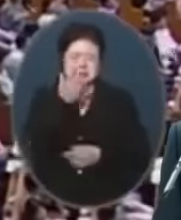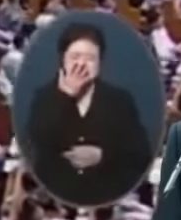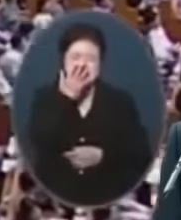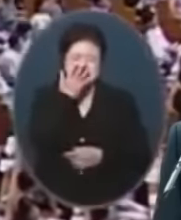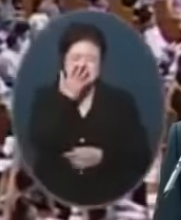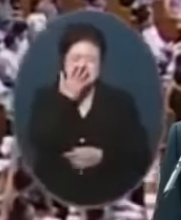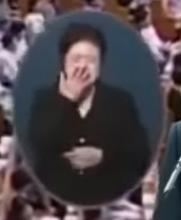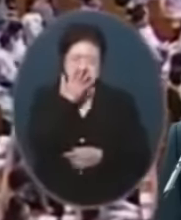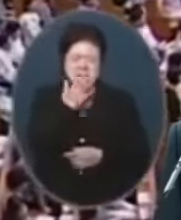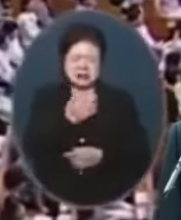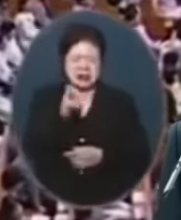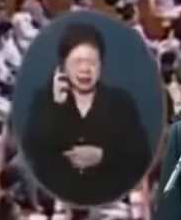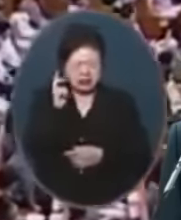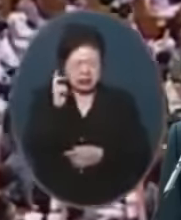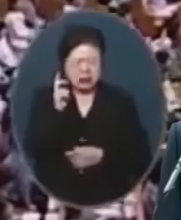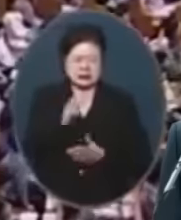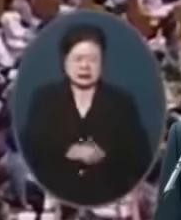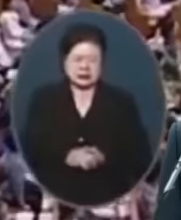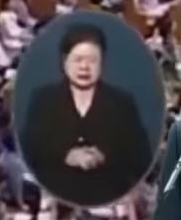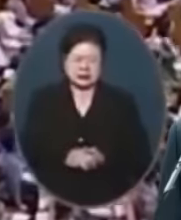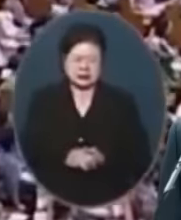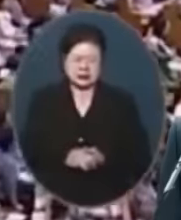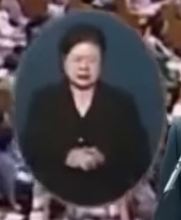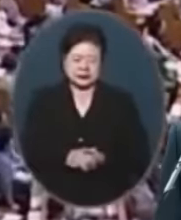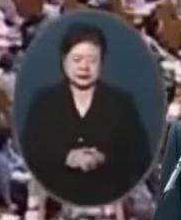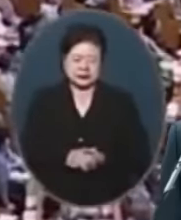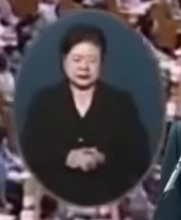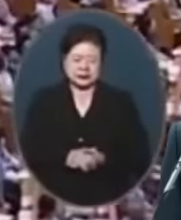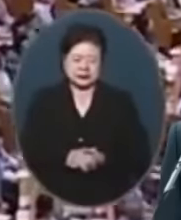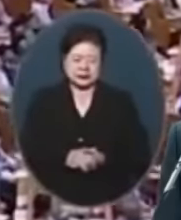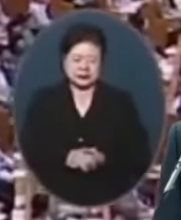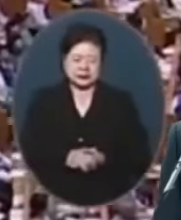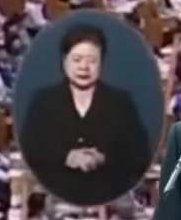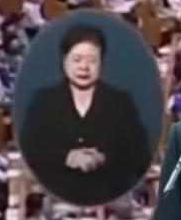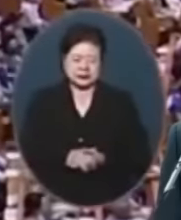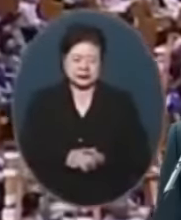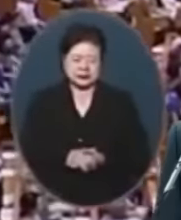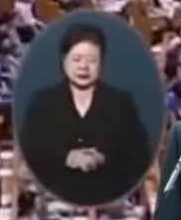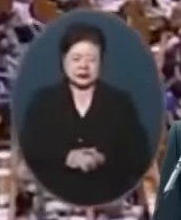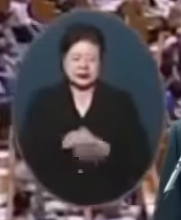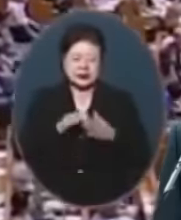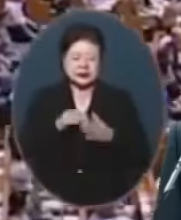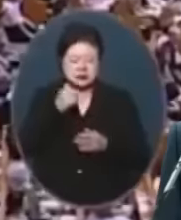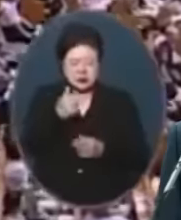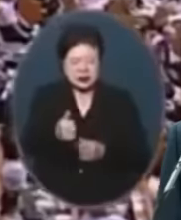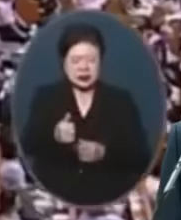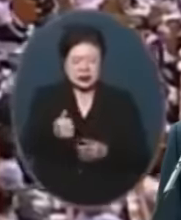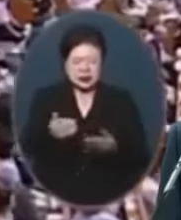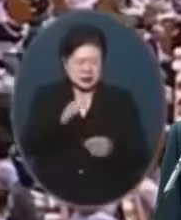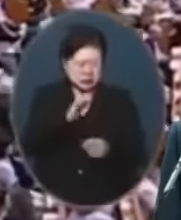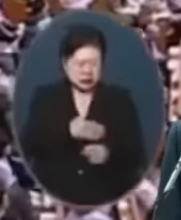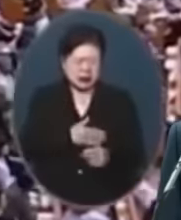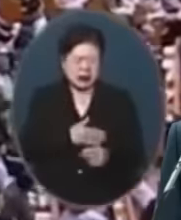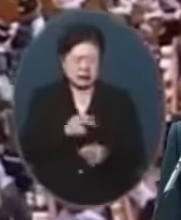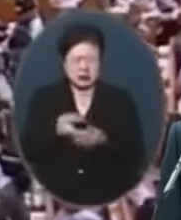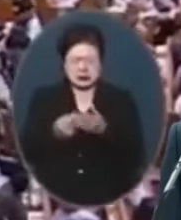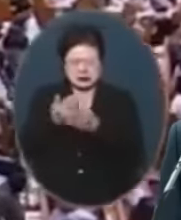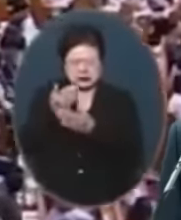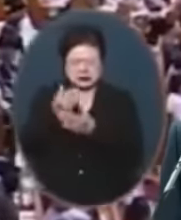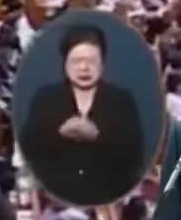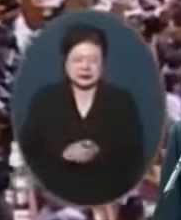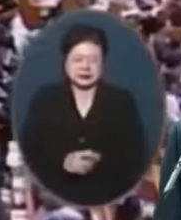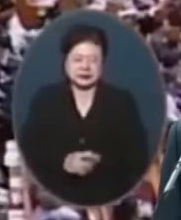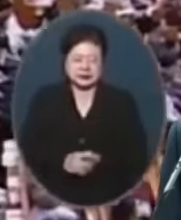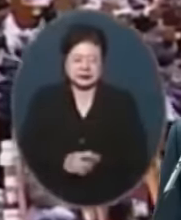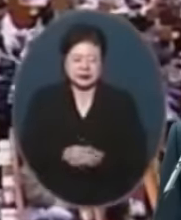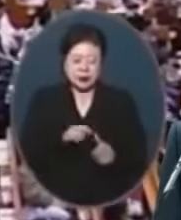가능성이 있다고 말했습니다. 그렇게 되면 가장도 일도 못하니 보통 일이 아니에요. 그런데